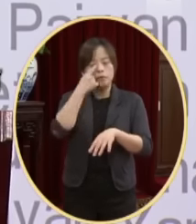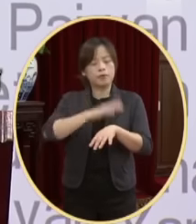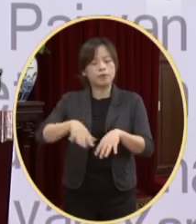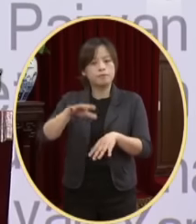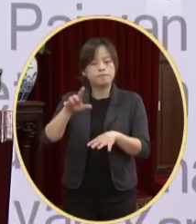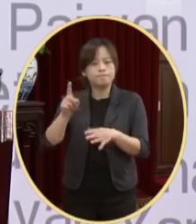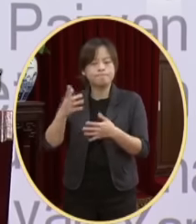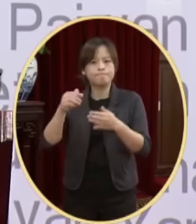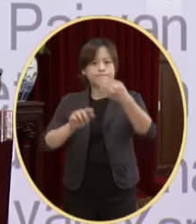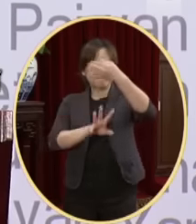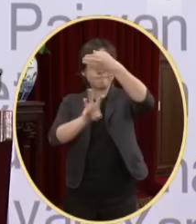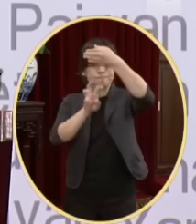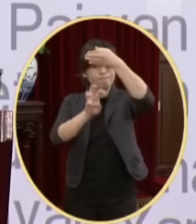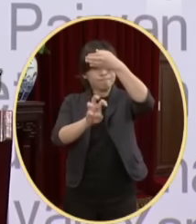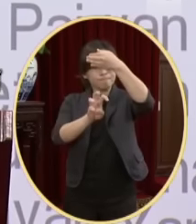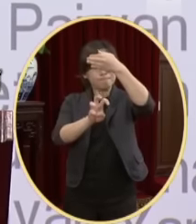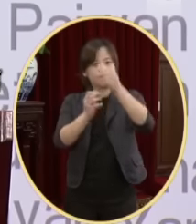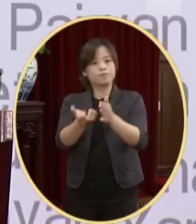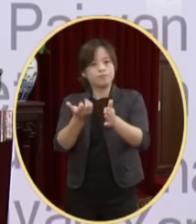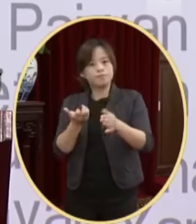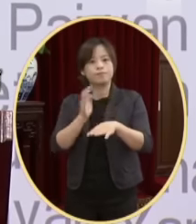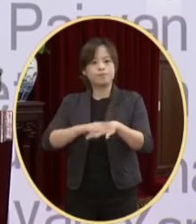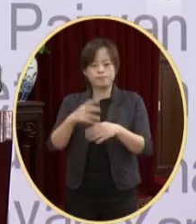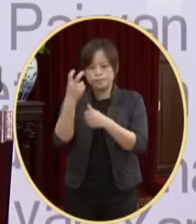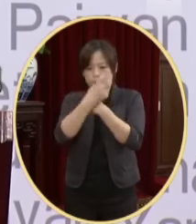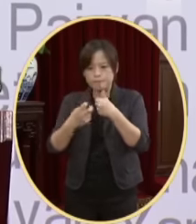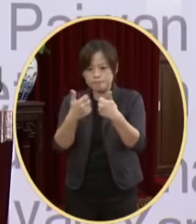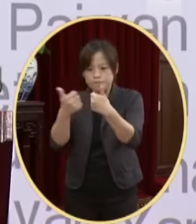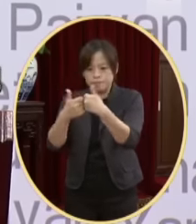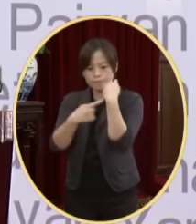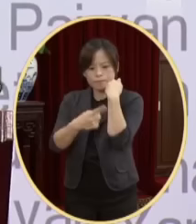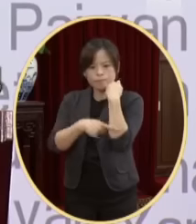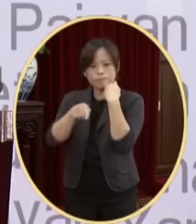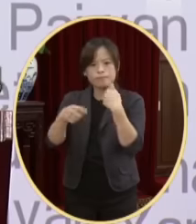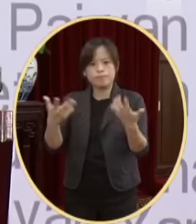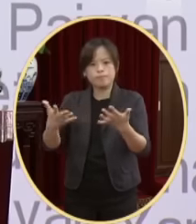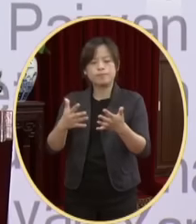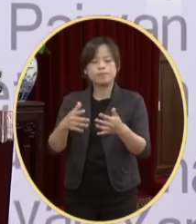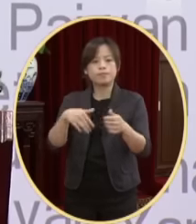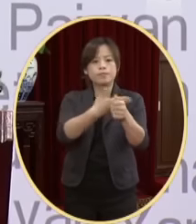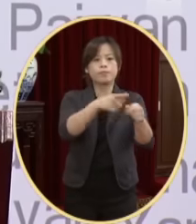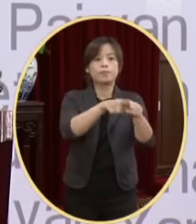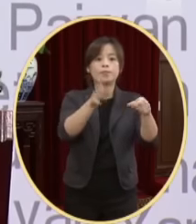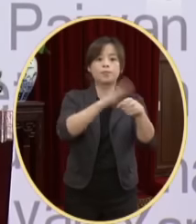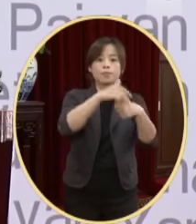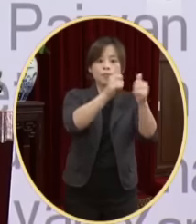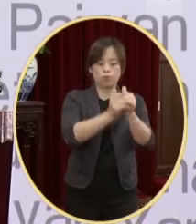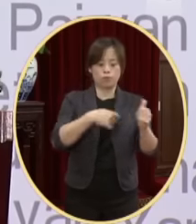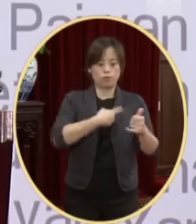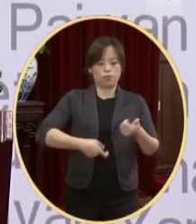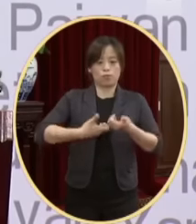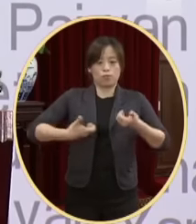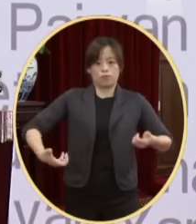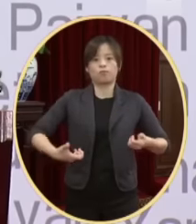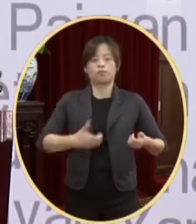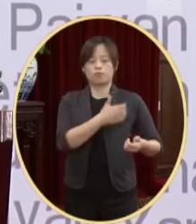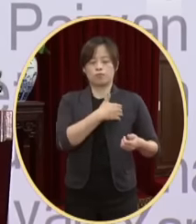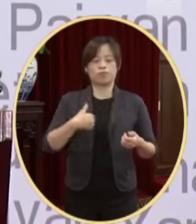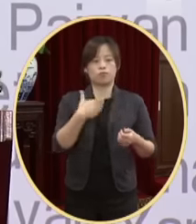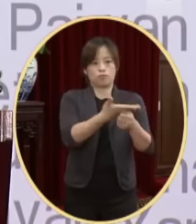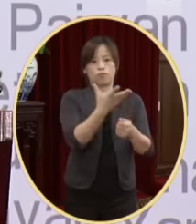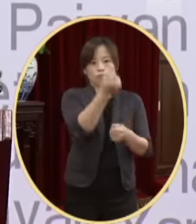将会在9月30日之前检讨相关的法规，让平埔族身份得到应